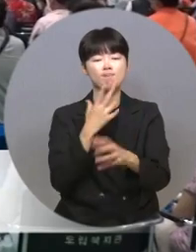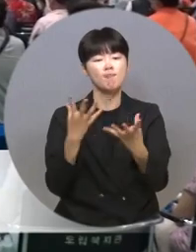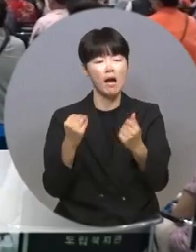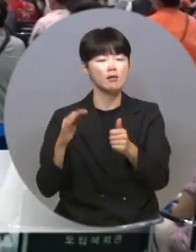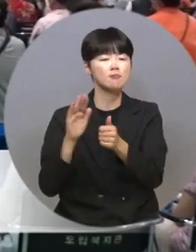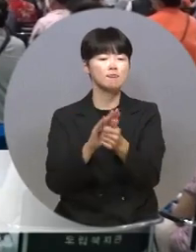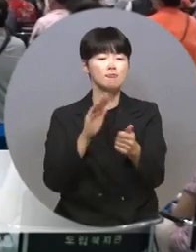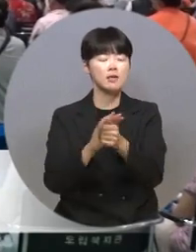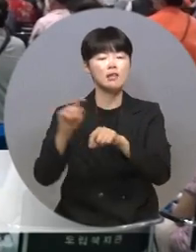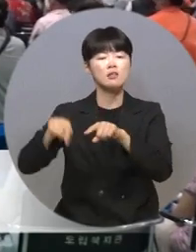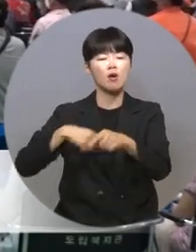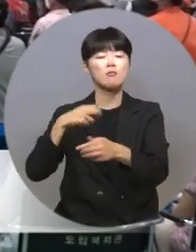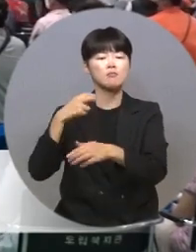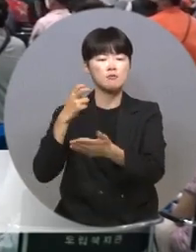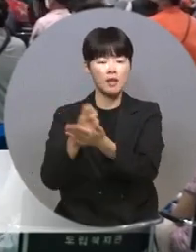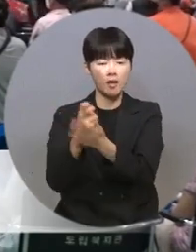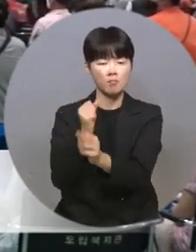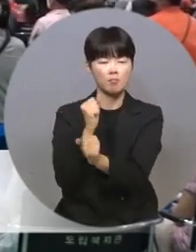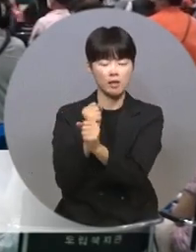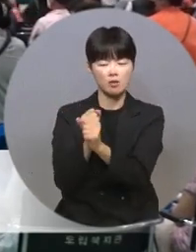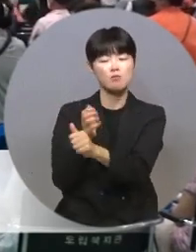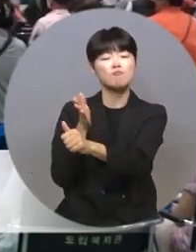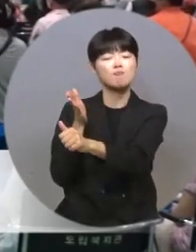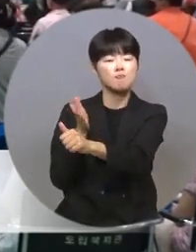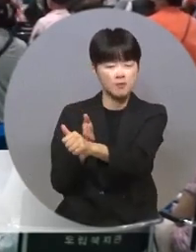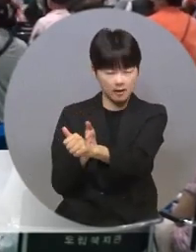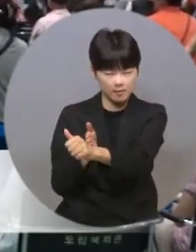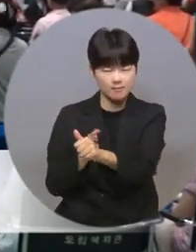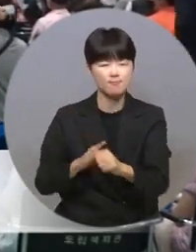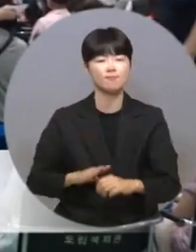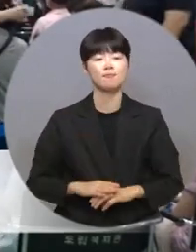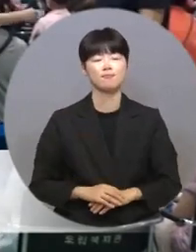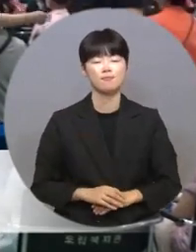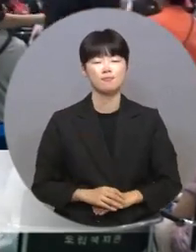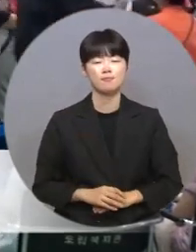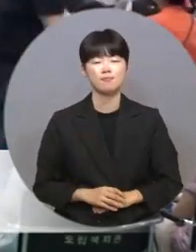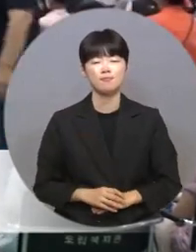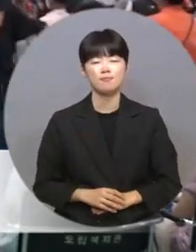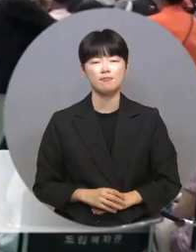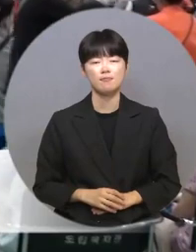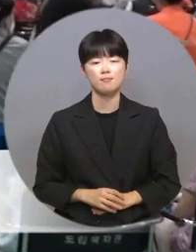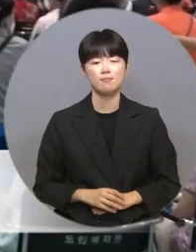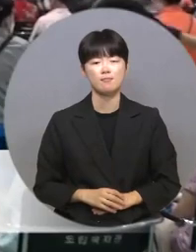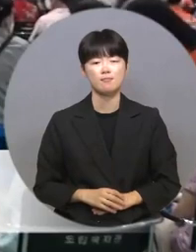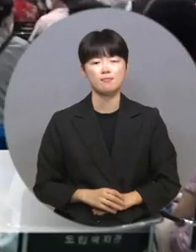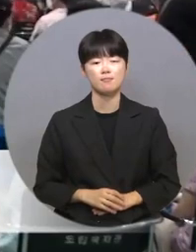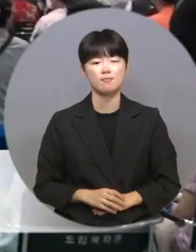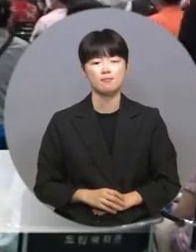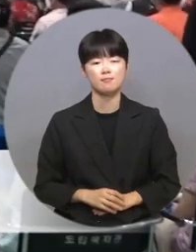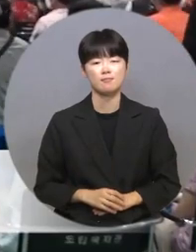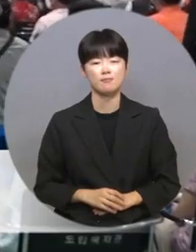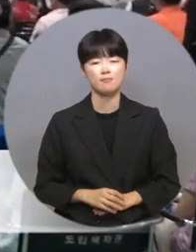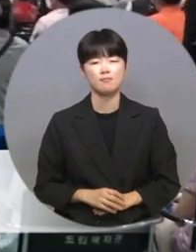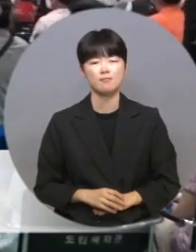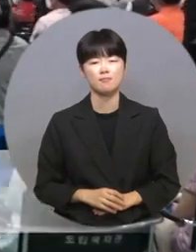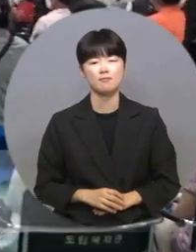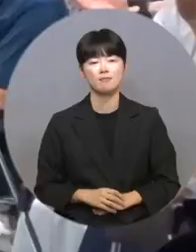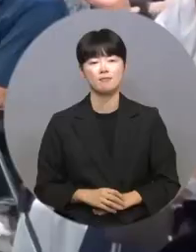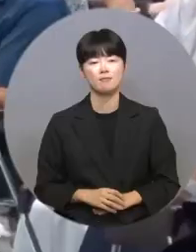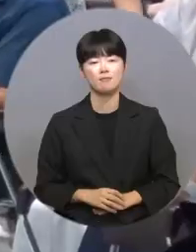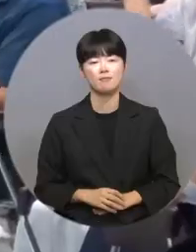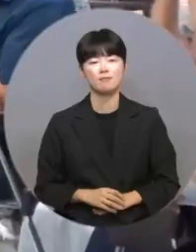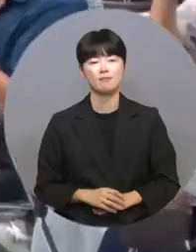불편함이 없이 일상생활에 많이 도움을 되도록 그 정책을 부탁드리는 말씀을 드리고자